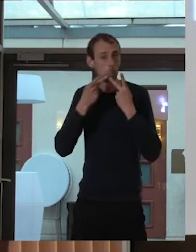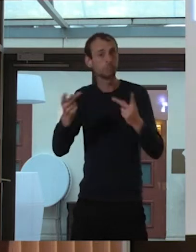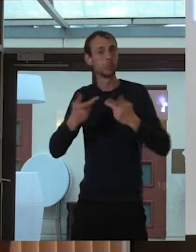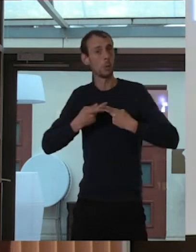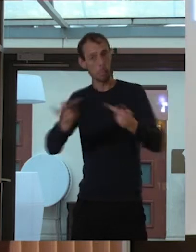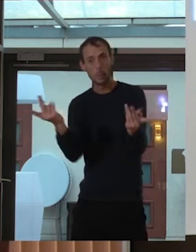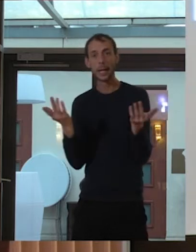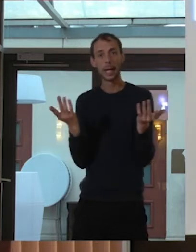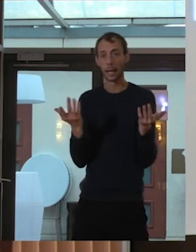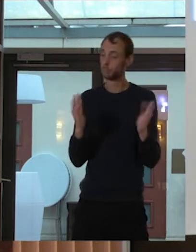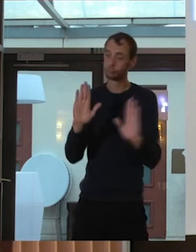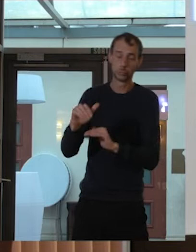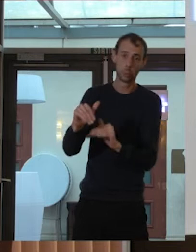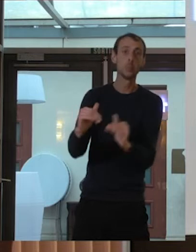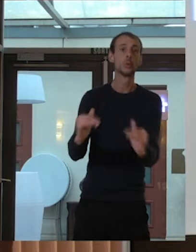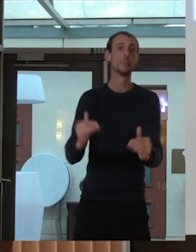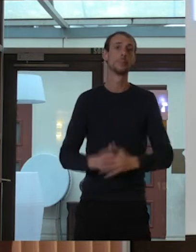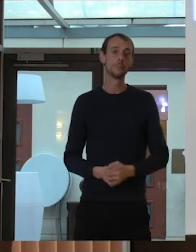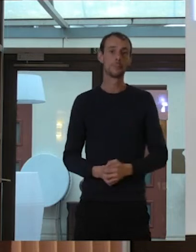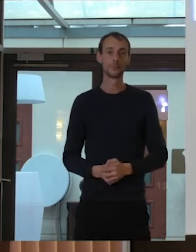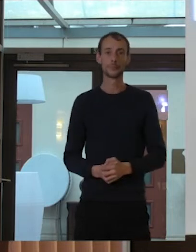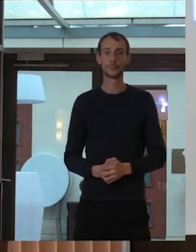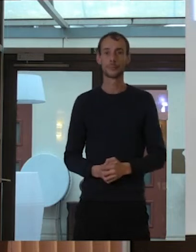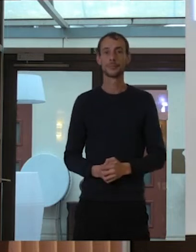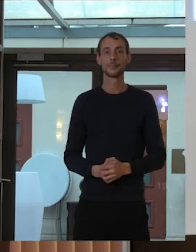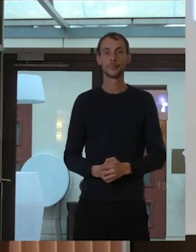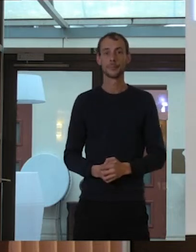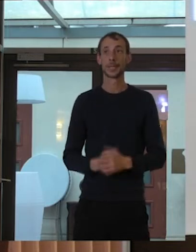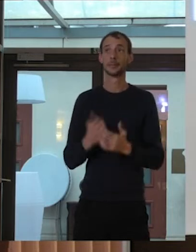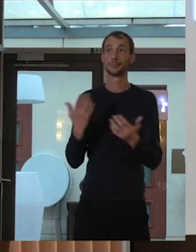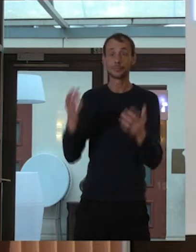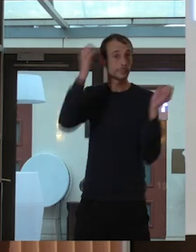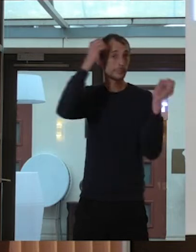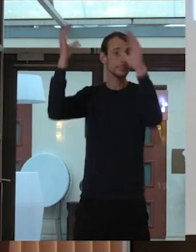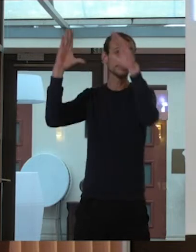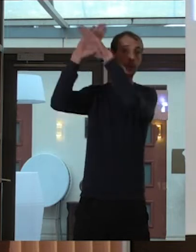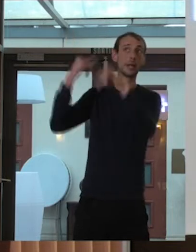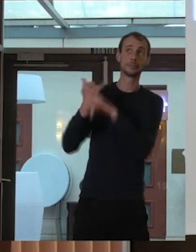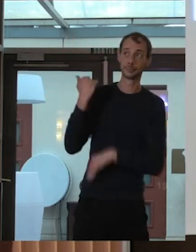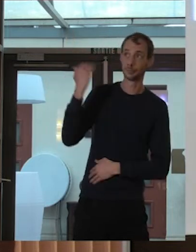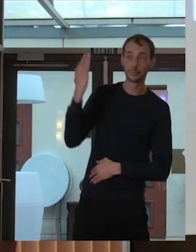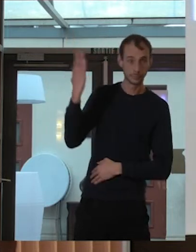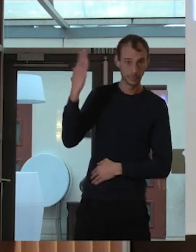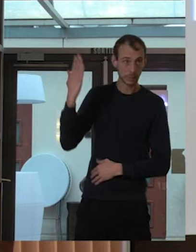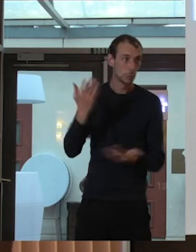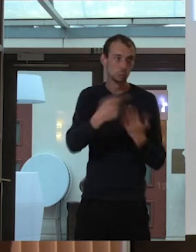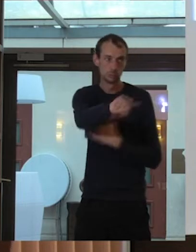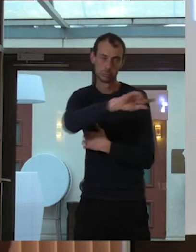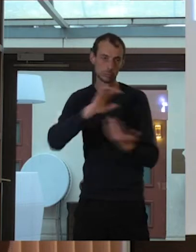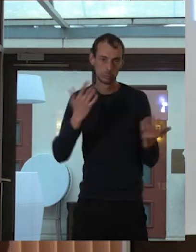niveau. Ces stéréotypes, nous en sommes tous conscients ici dans cette